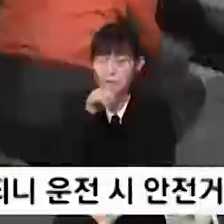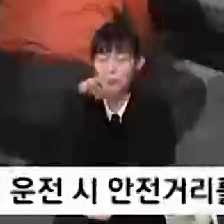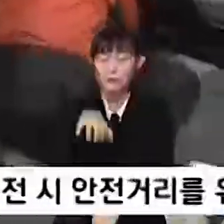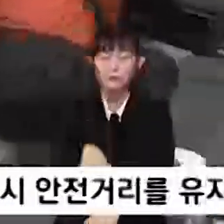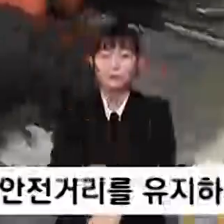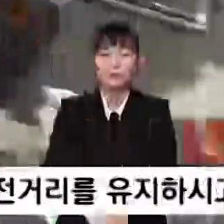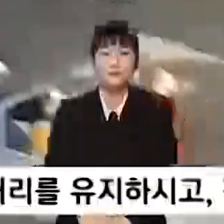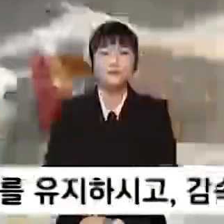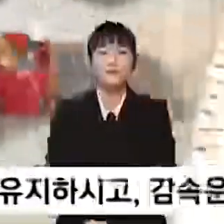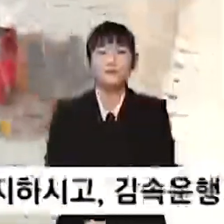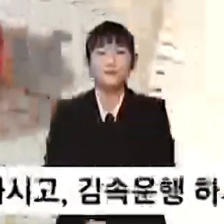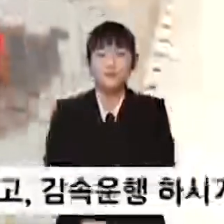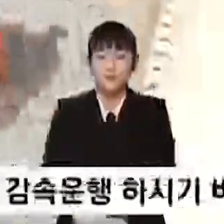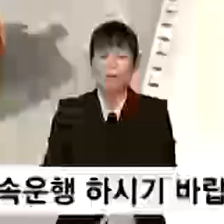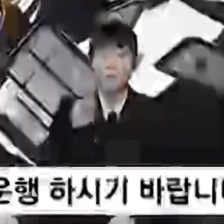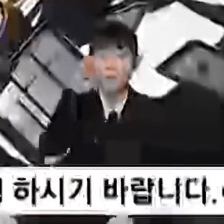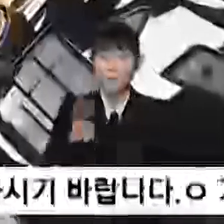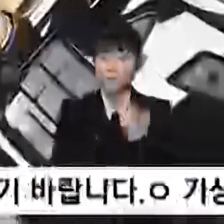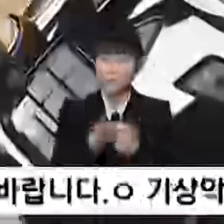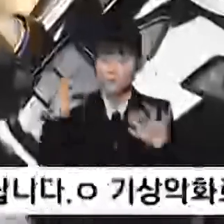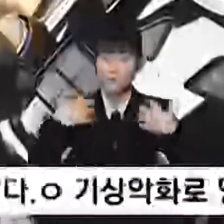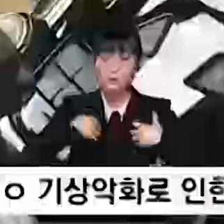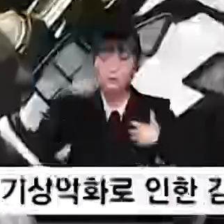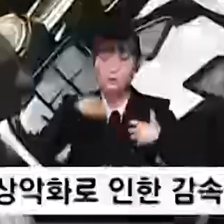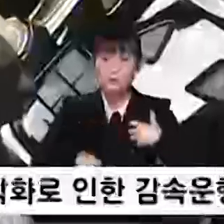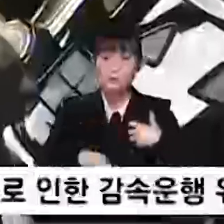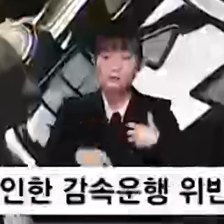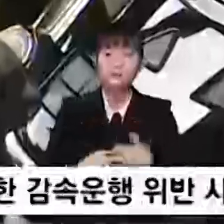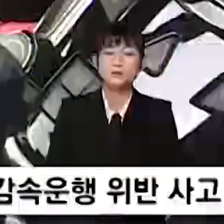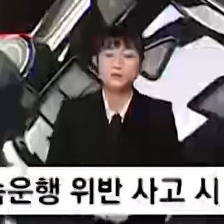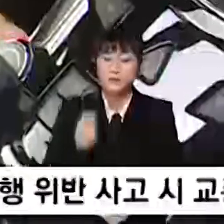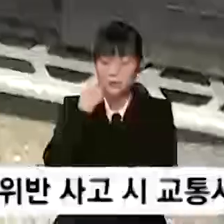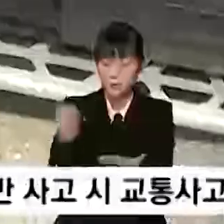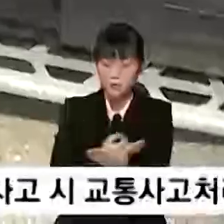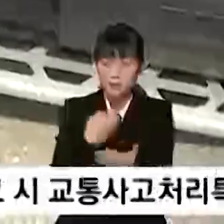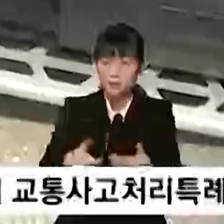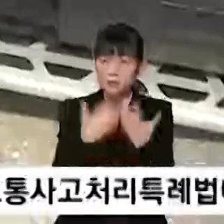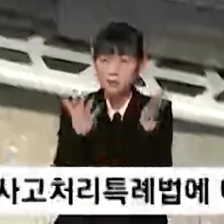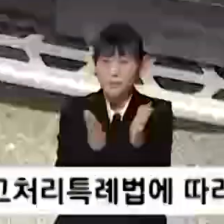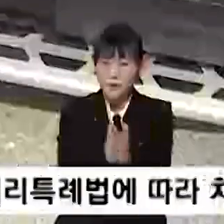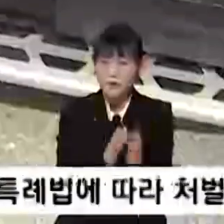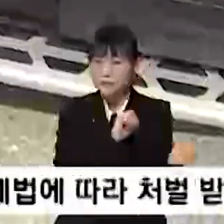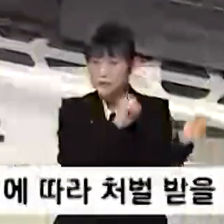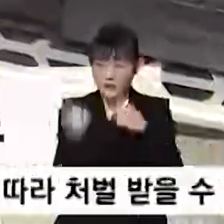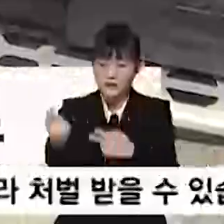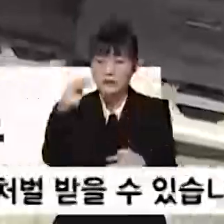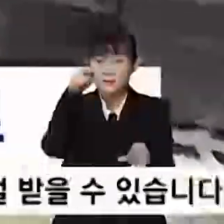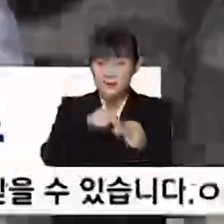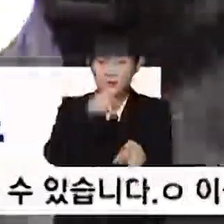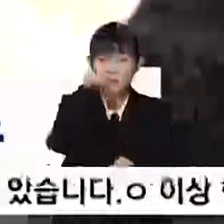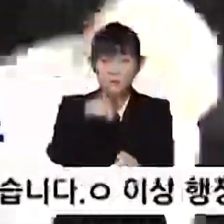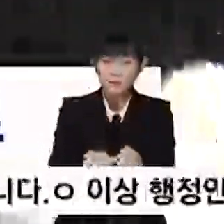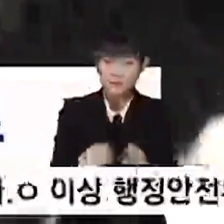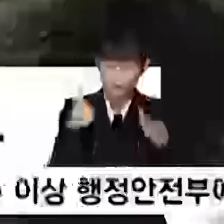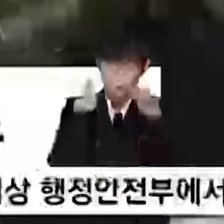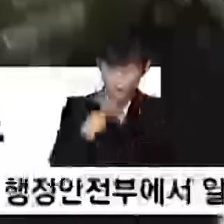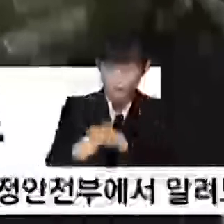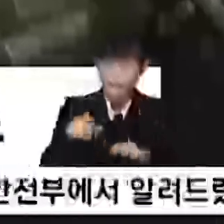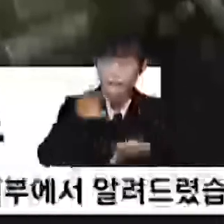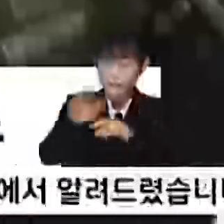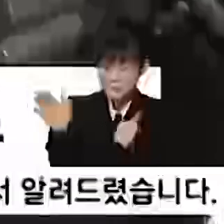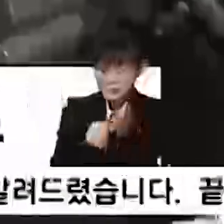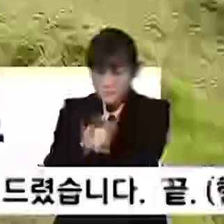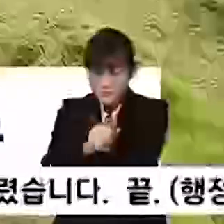있습니다. 광주동구청은 저소득층으로 구성된 지역 자활센터의 출장 세차 서비스 상품권을